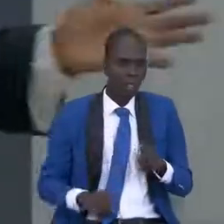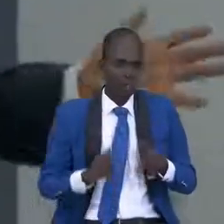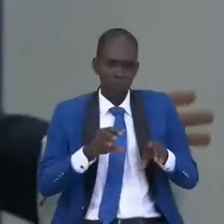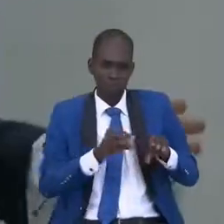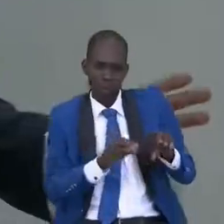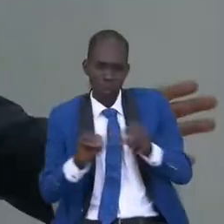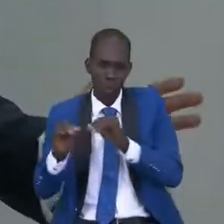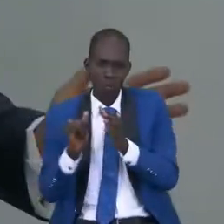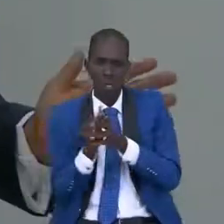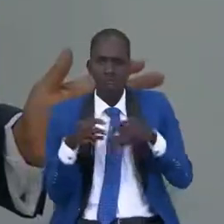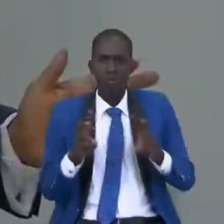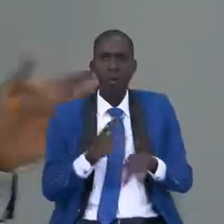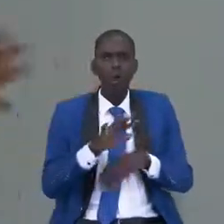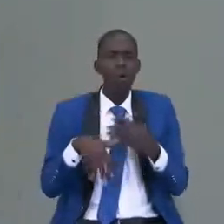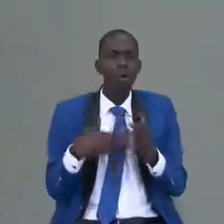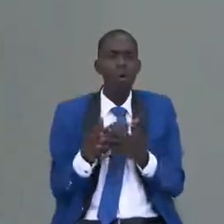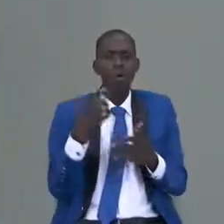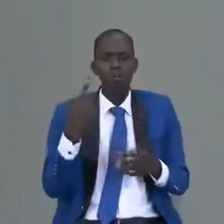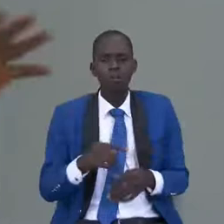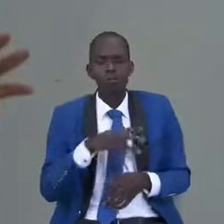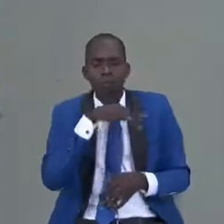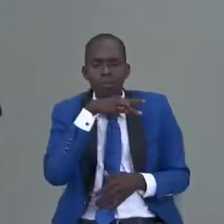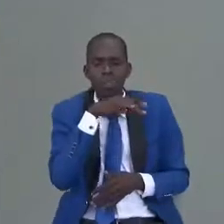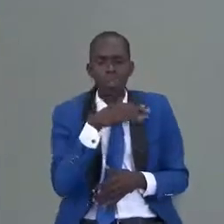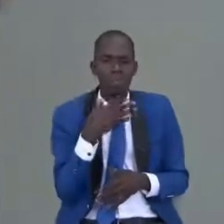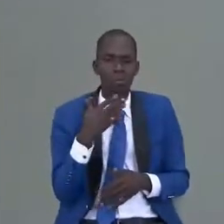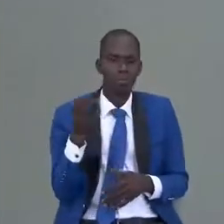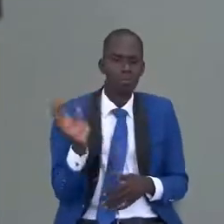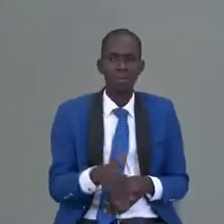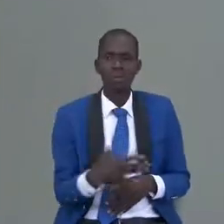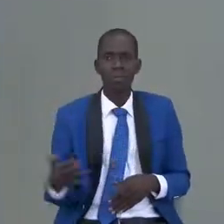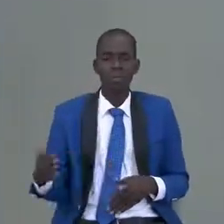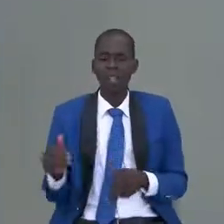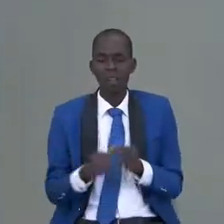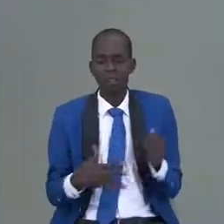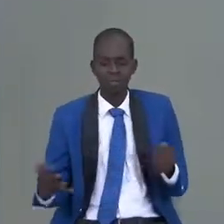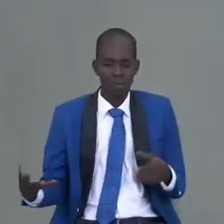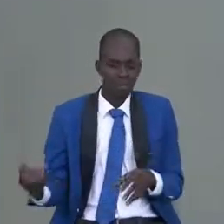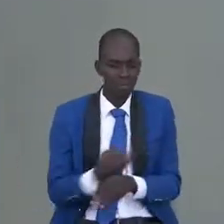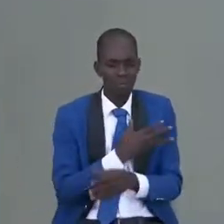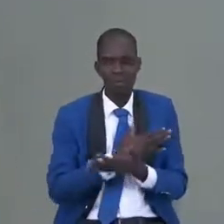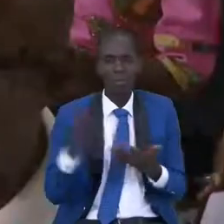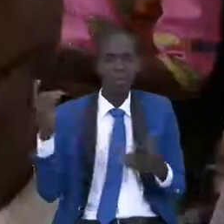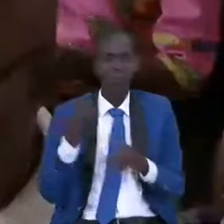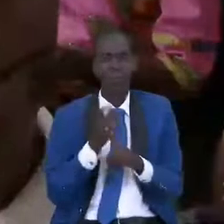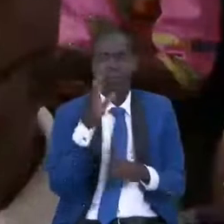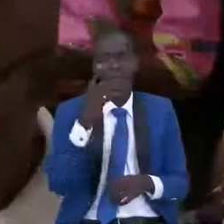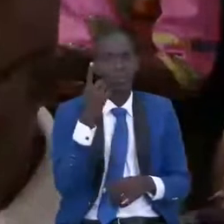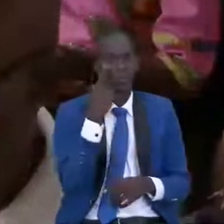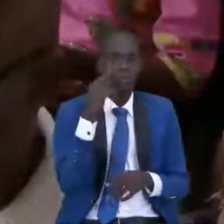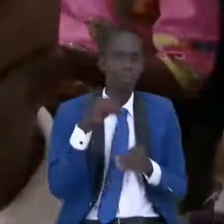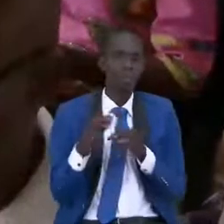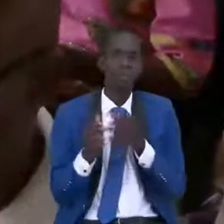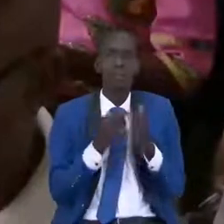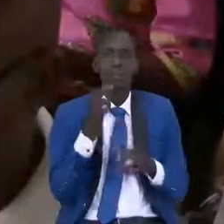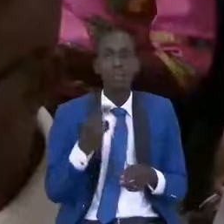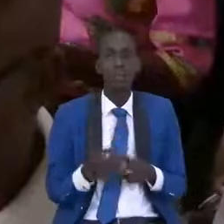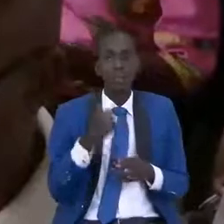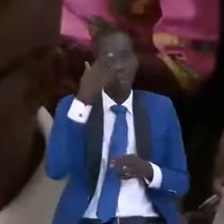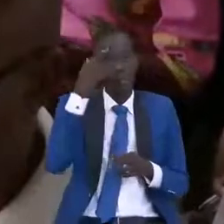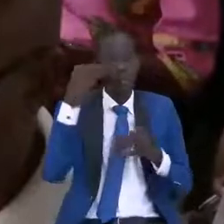direction. Toutes les choses, toutes ces choses-là sont balayées de devant toi.